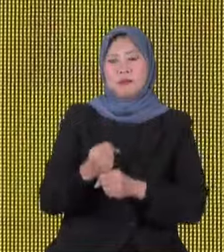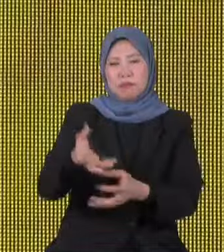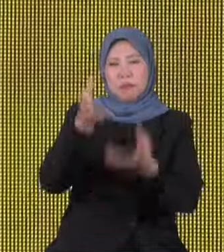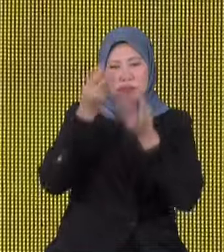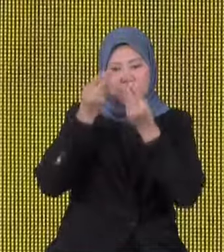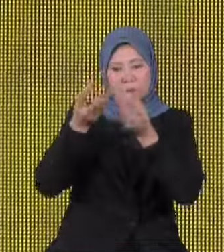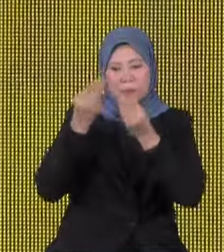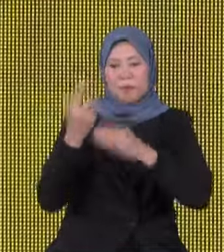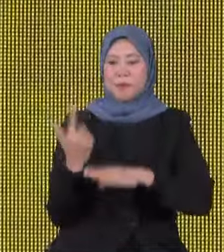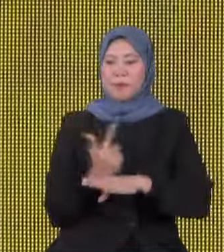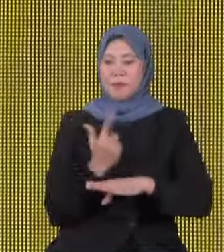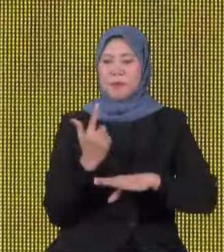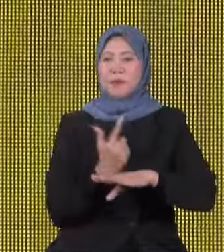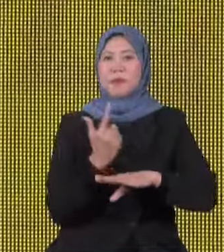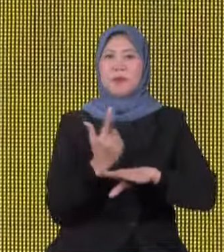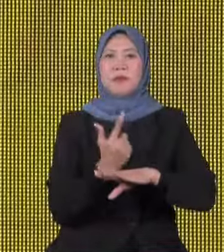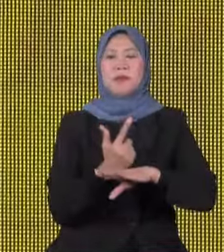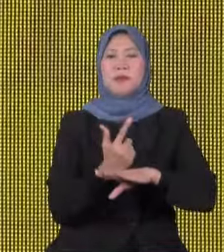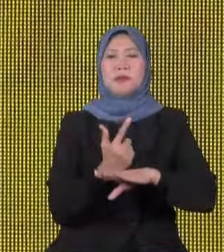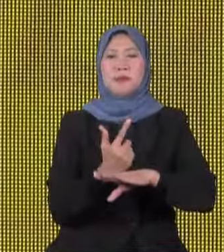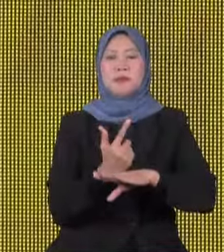pendedahan, latihan